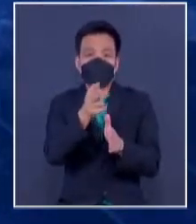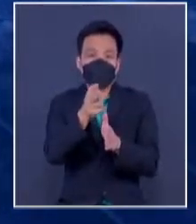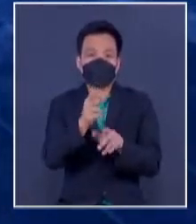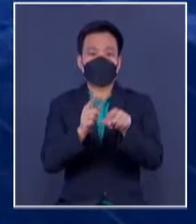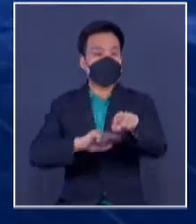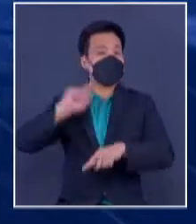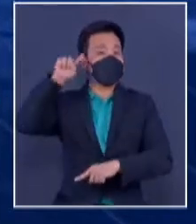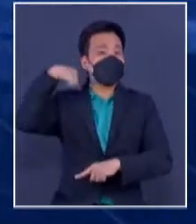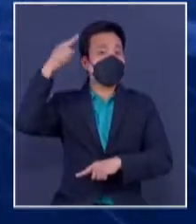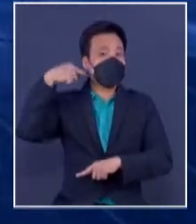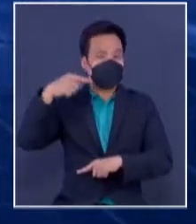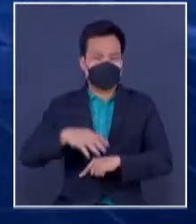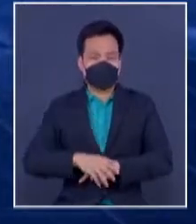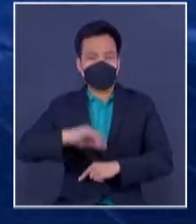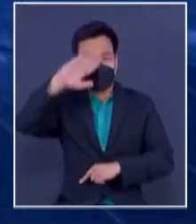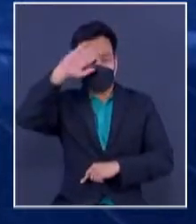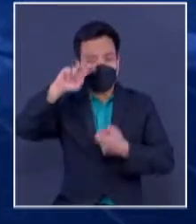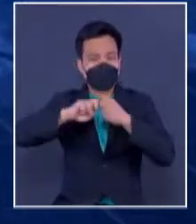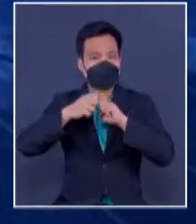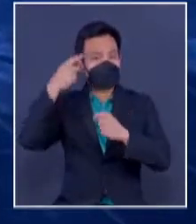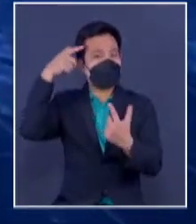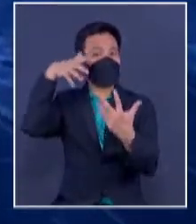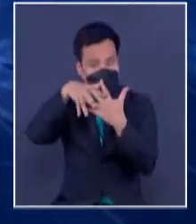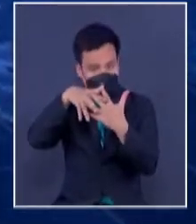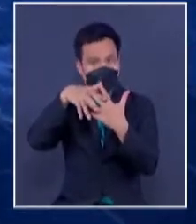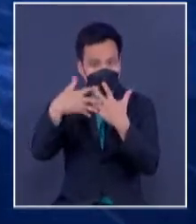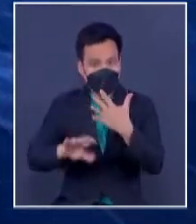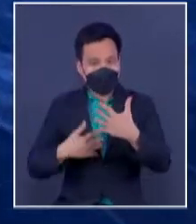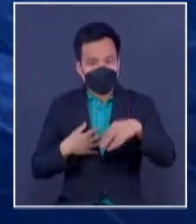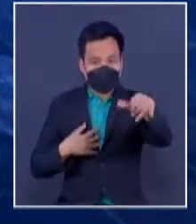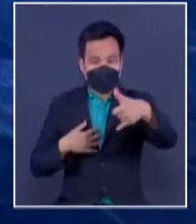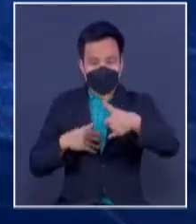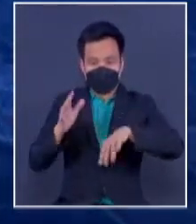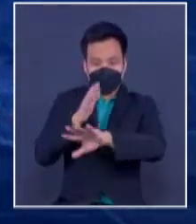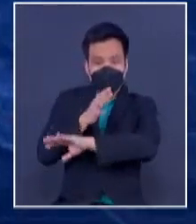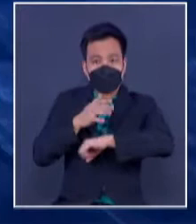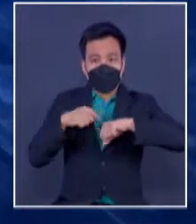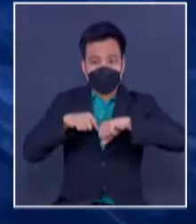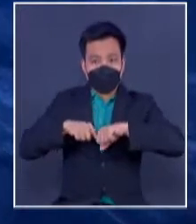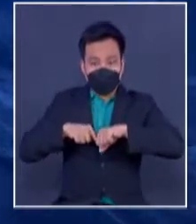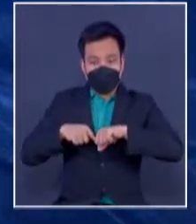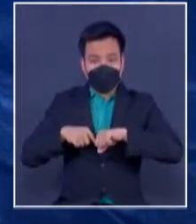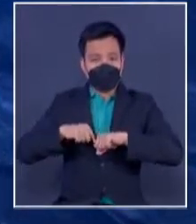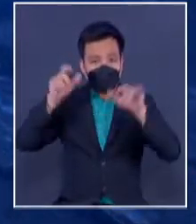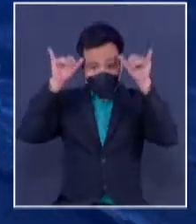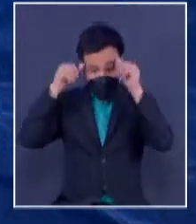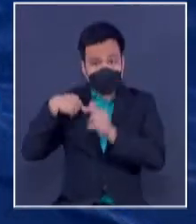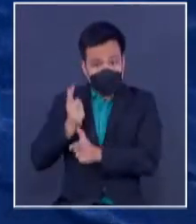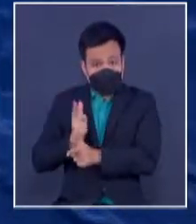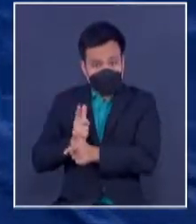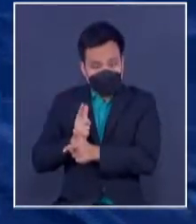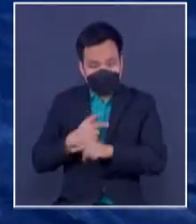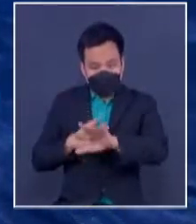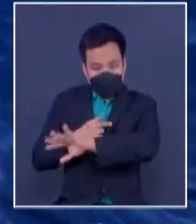ตเวชนะครับบุกมาขโมยเจ้าใบทองครับเจ้าใบทองนี่คือควายที่เขาเลี้ยงไว้เนี่ยแหละครับมาถึงสุสาน